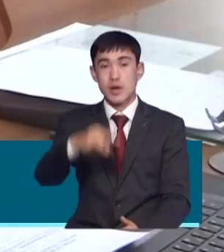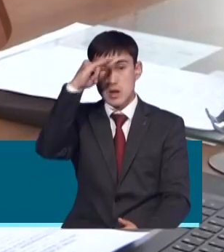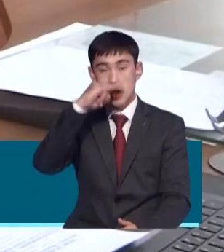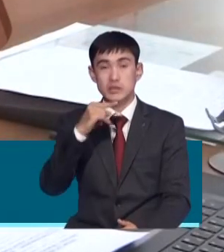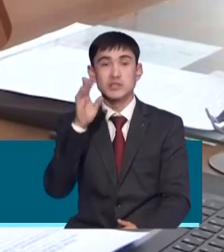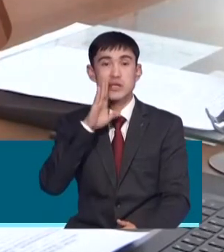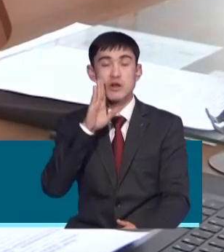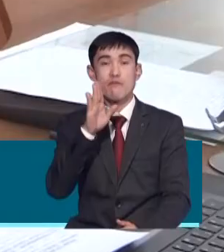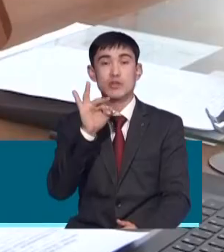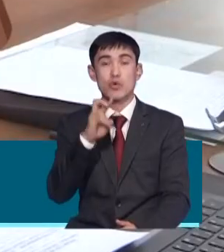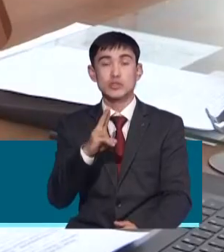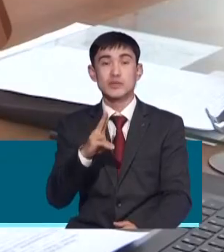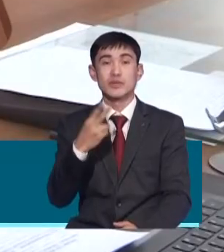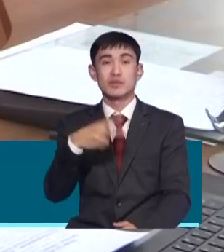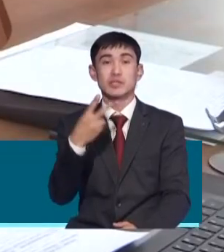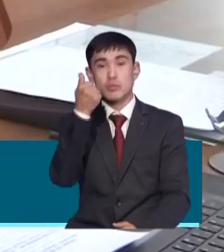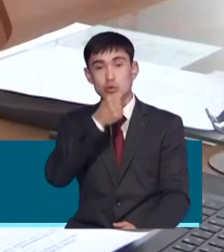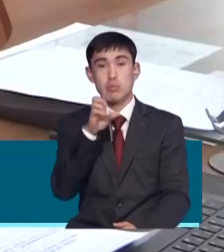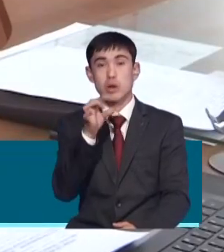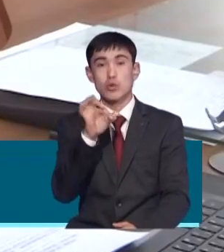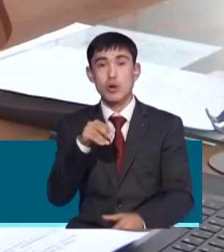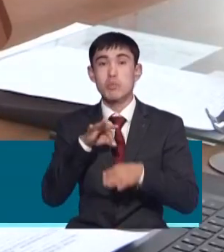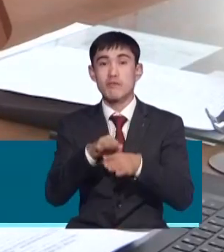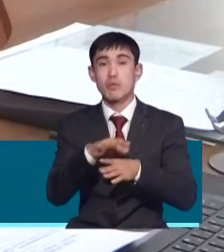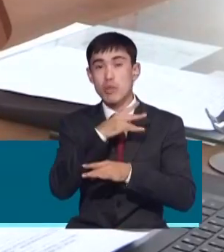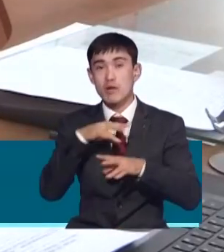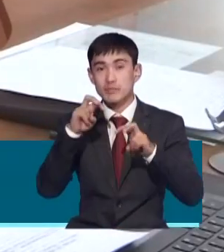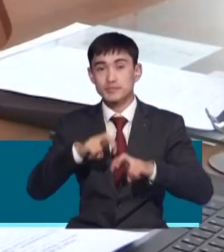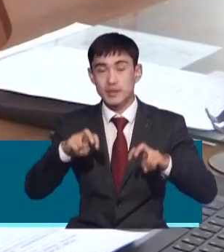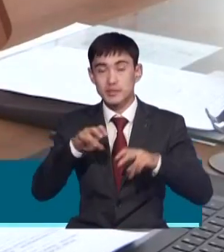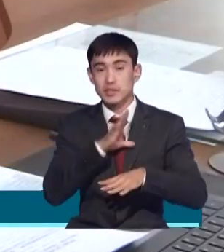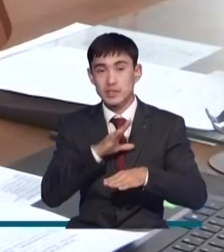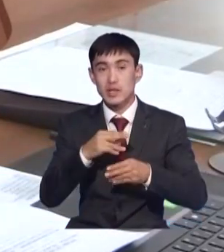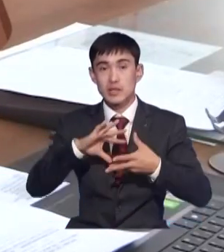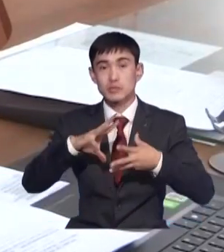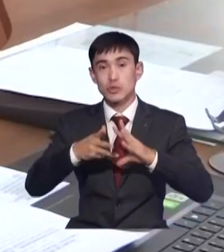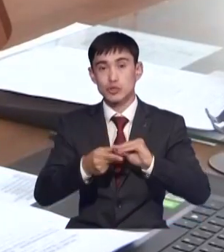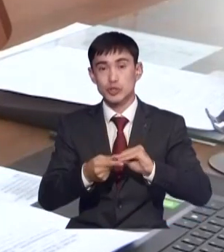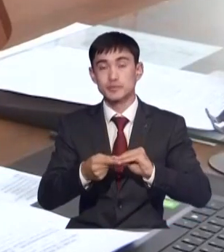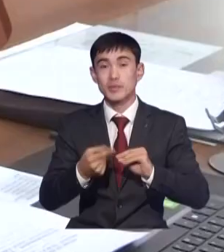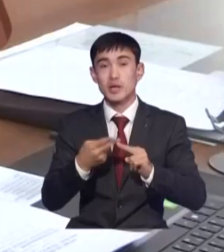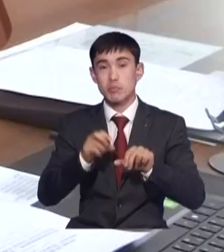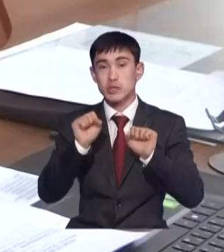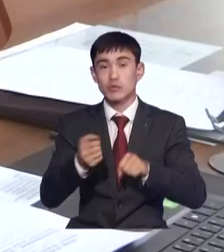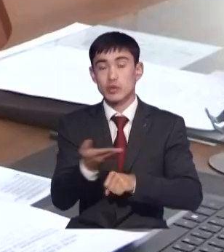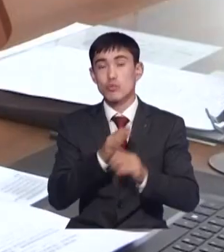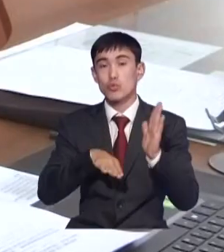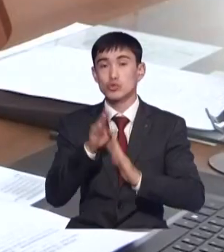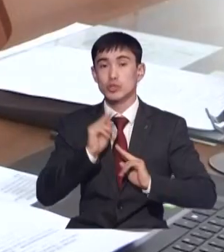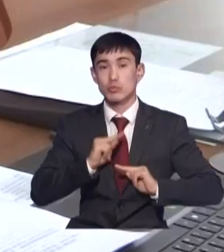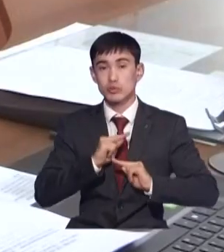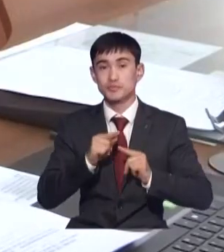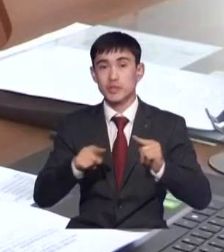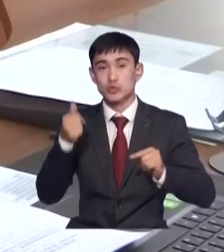«Казгидроводхоз» в 2020 году в водохранилище Бартогай провели многофакторное обследование и дали нам заключение. Это позволило улучшить работу.